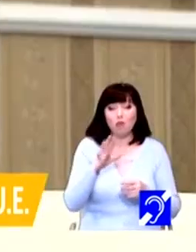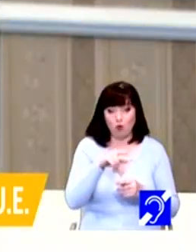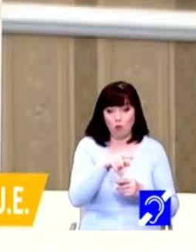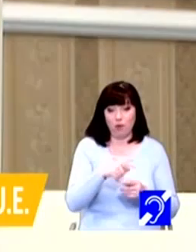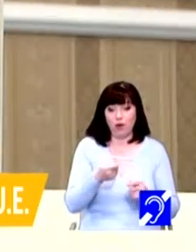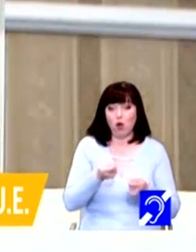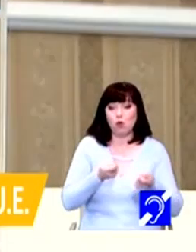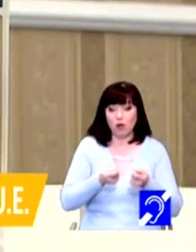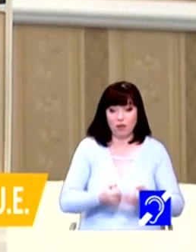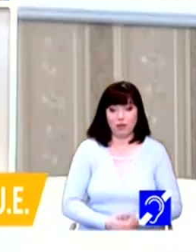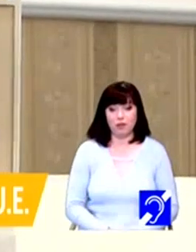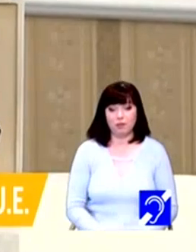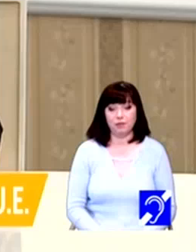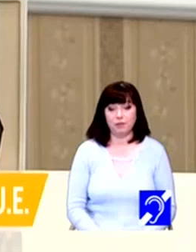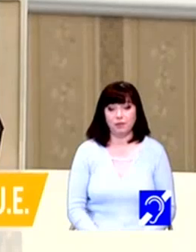Europene.